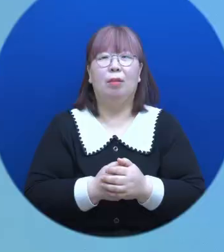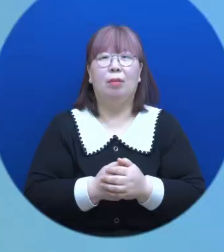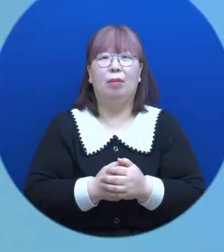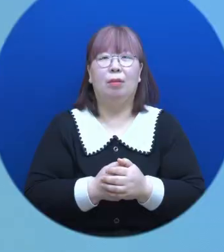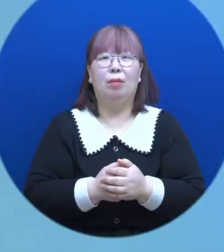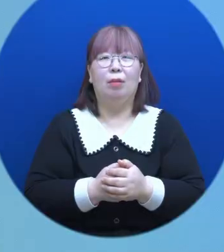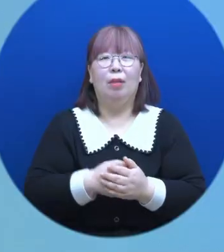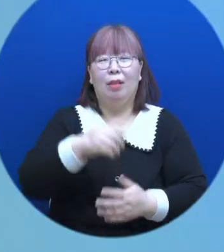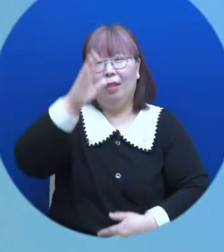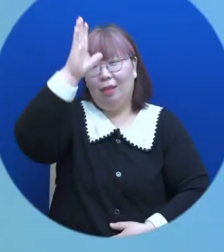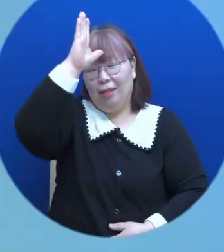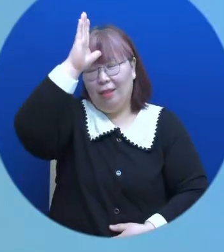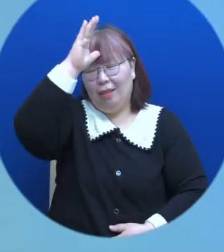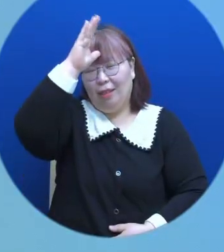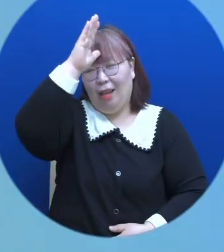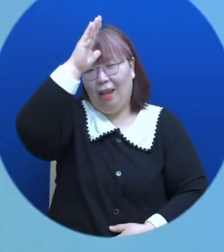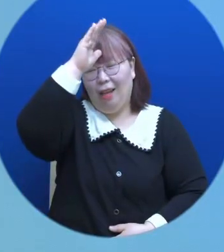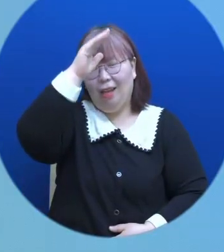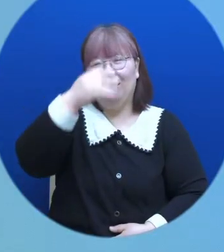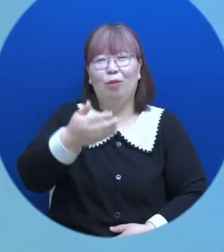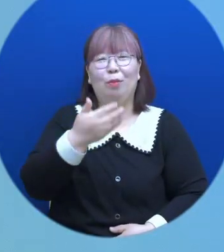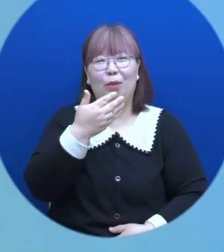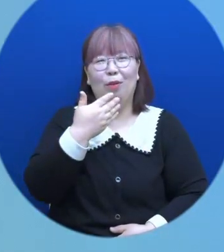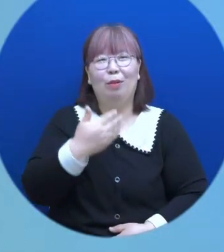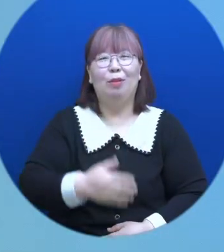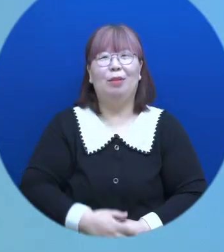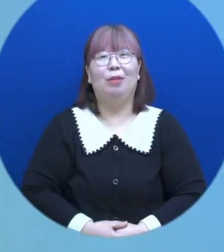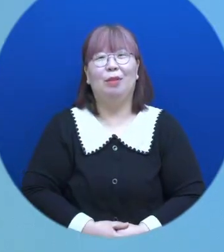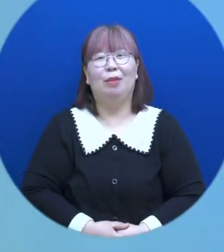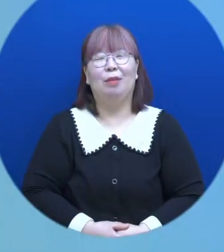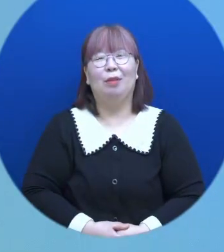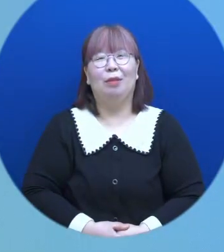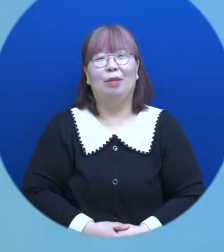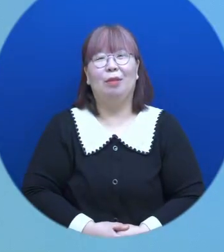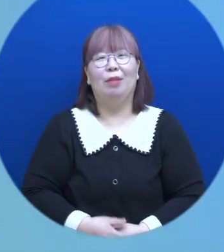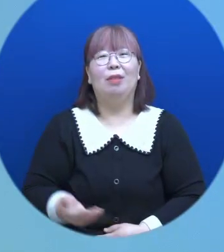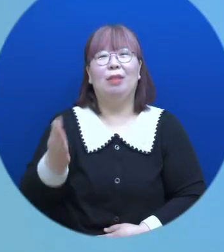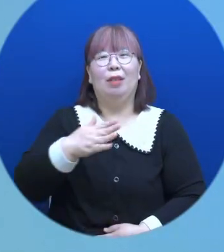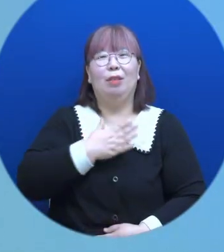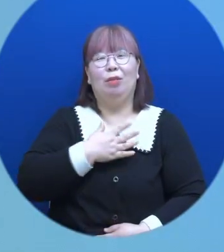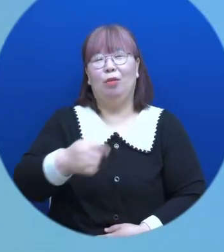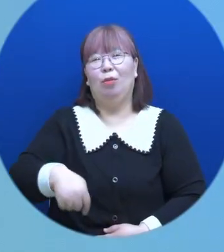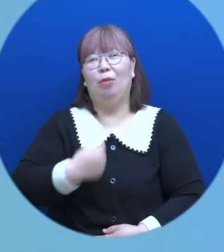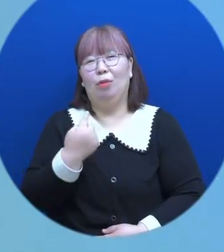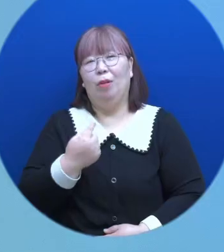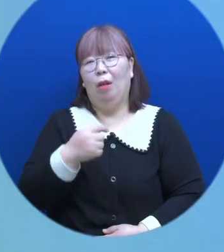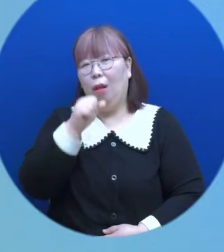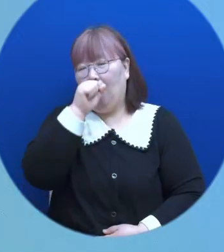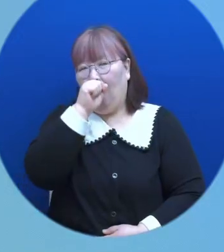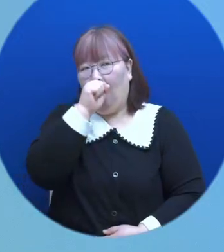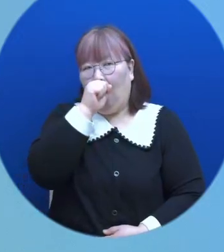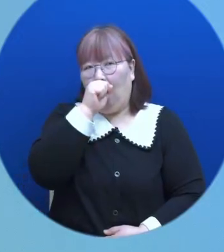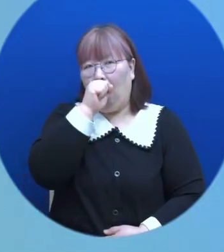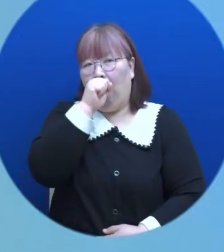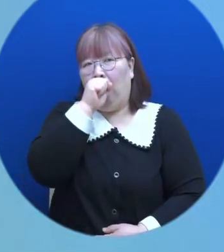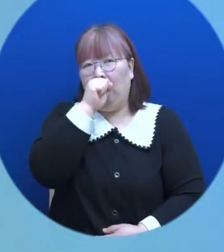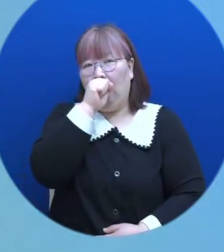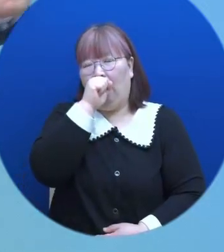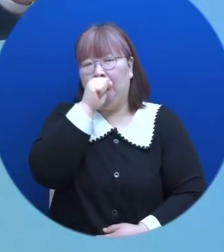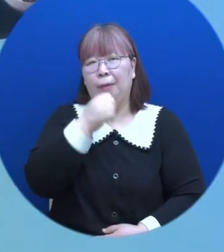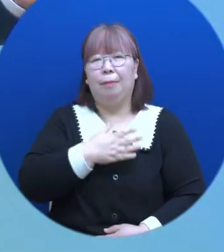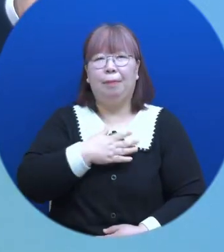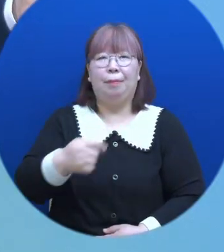통닭도 먹고 다 그러는데 혼자 내 목 안에